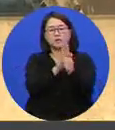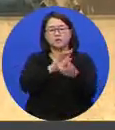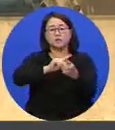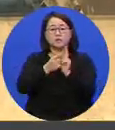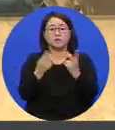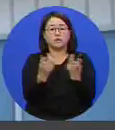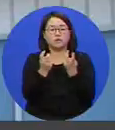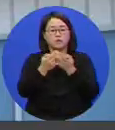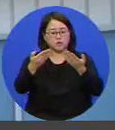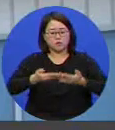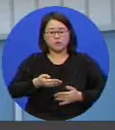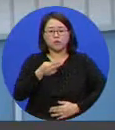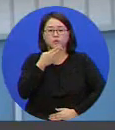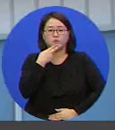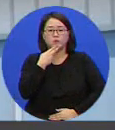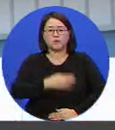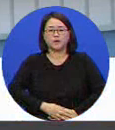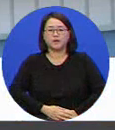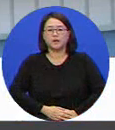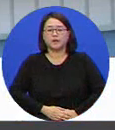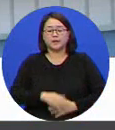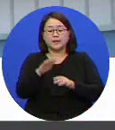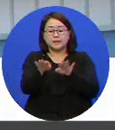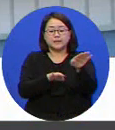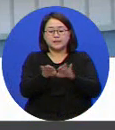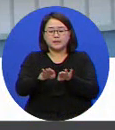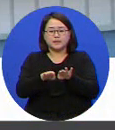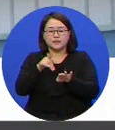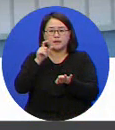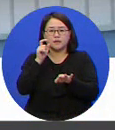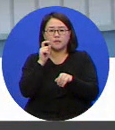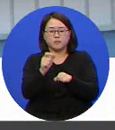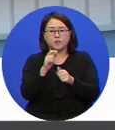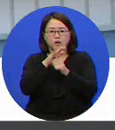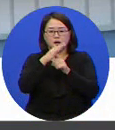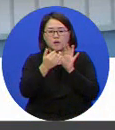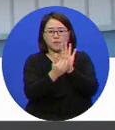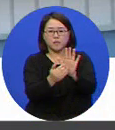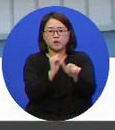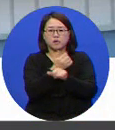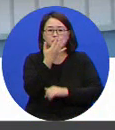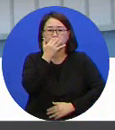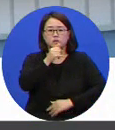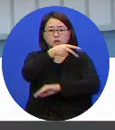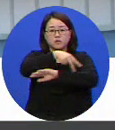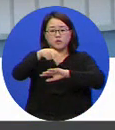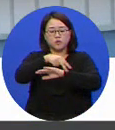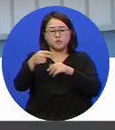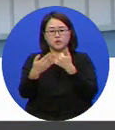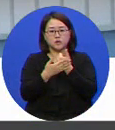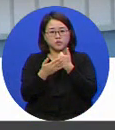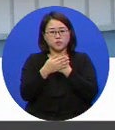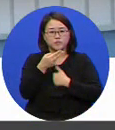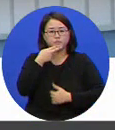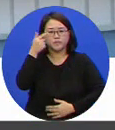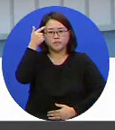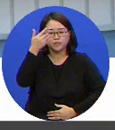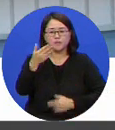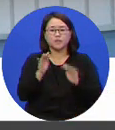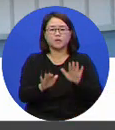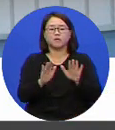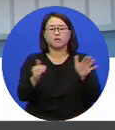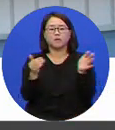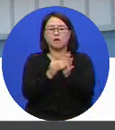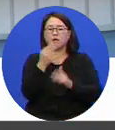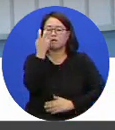있습니다. 내진 설계를 지원한다든가 그런 계획은 아직 없습니까? 현재까지 검토된